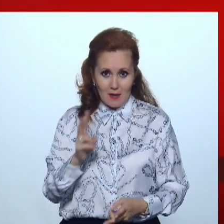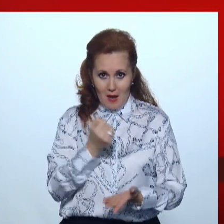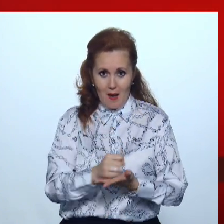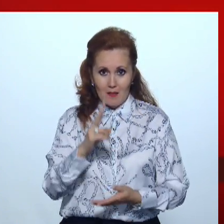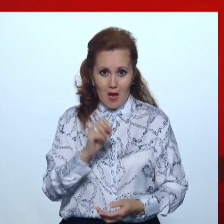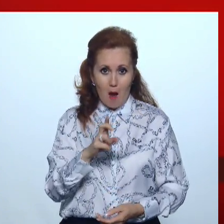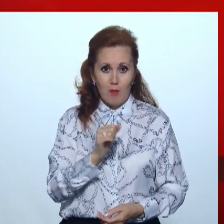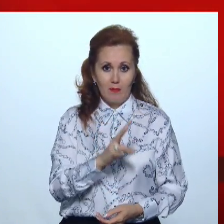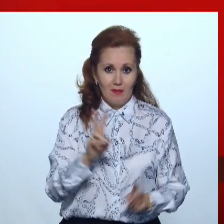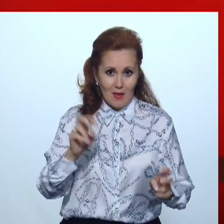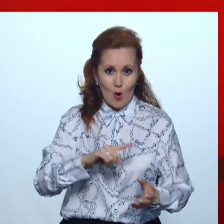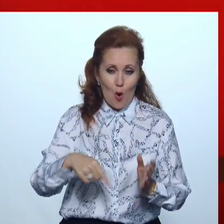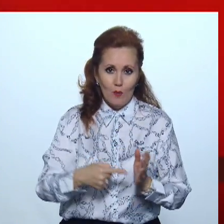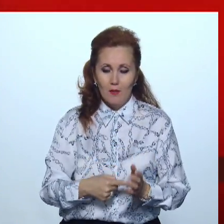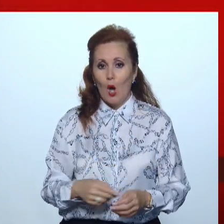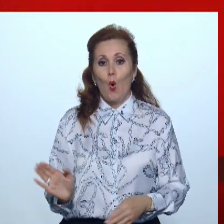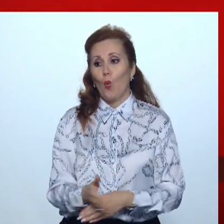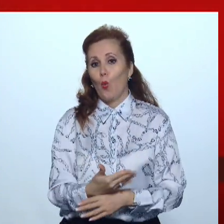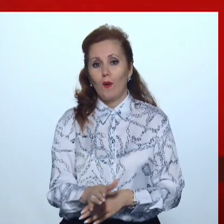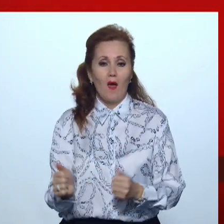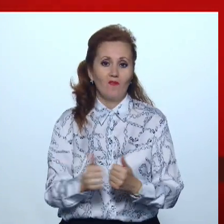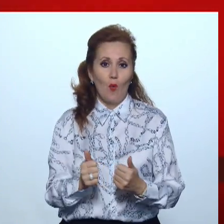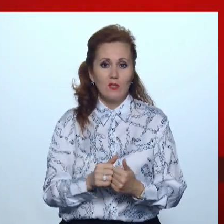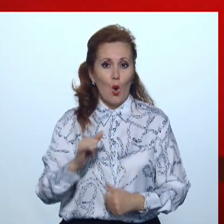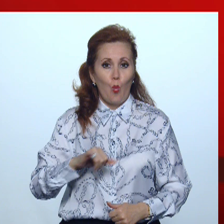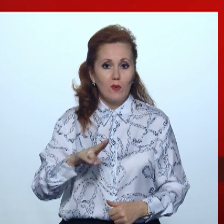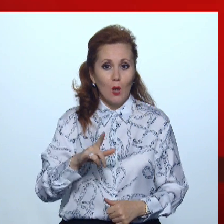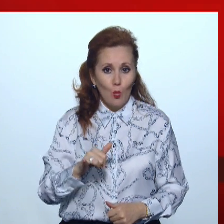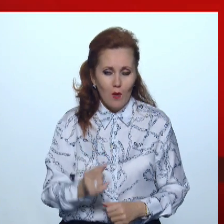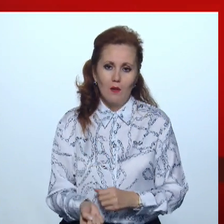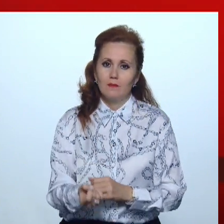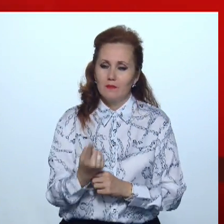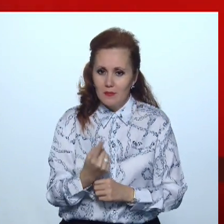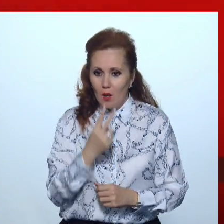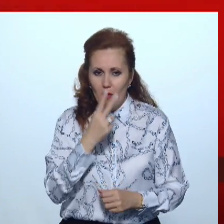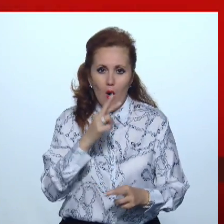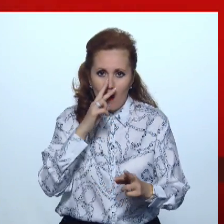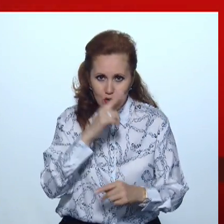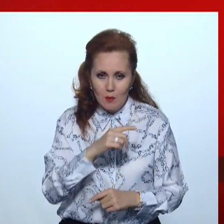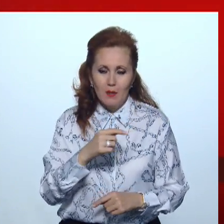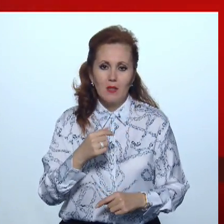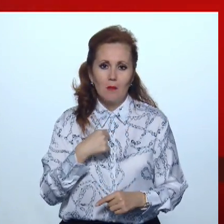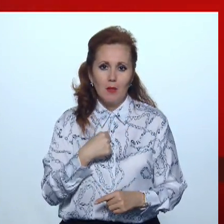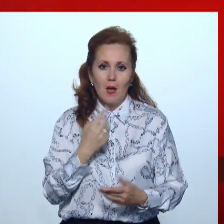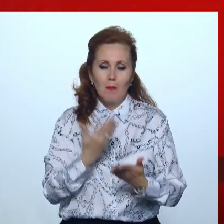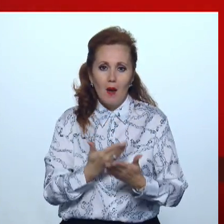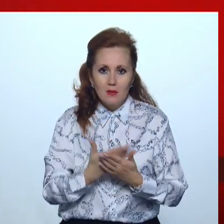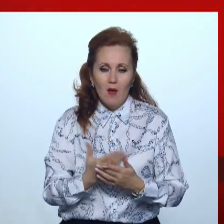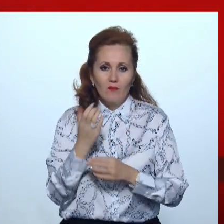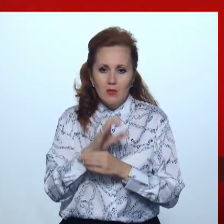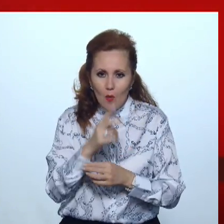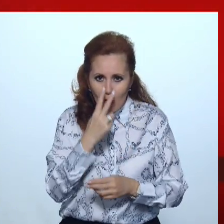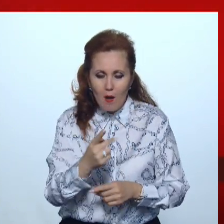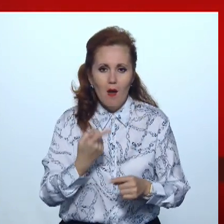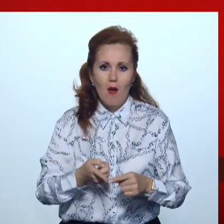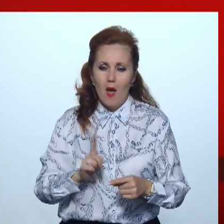соцсетям разлетелось видео. На нем зверь гуляет возле Удмуртского госуниверситета. Но, как оказалось, очевидцы ошиблись. Мы показали видео специалистам, они